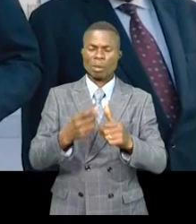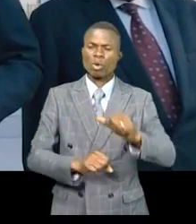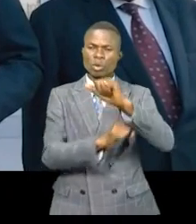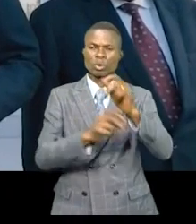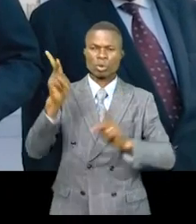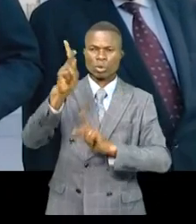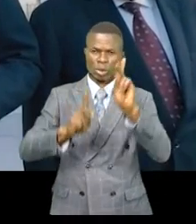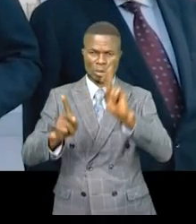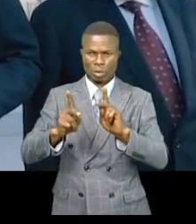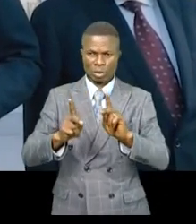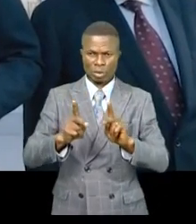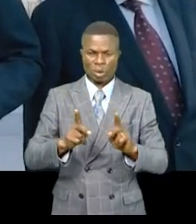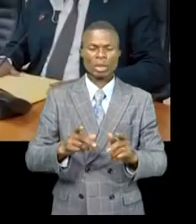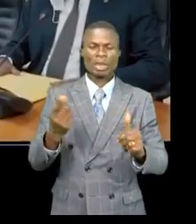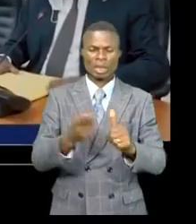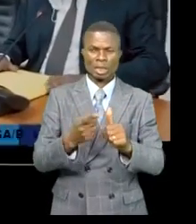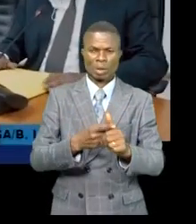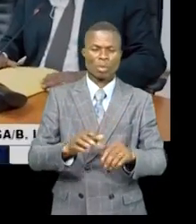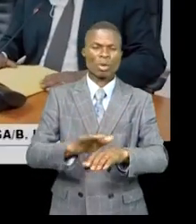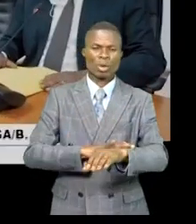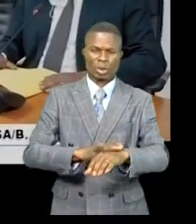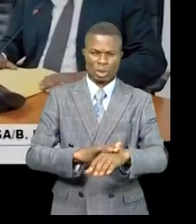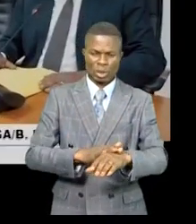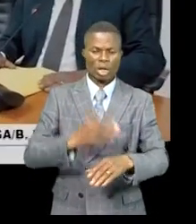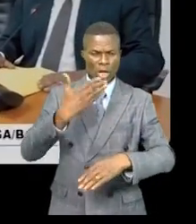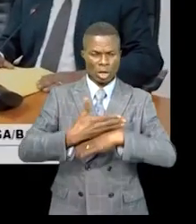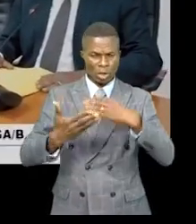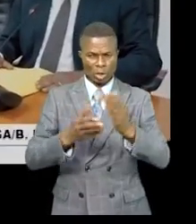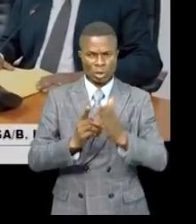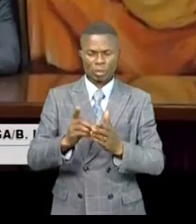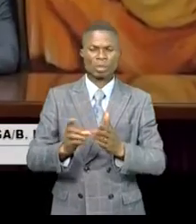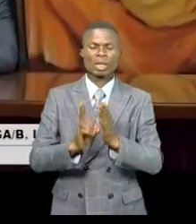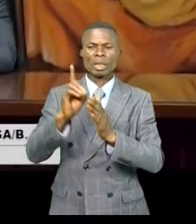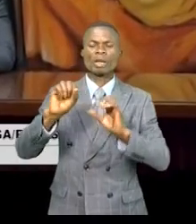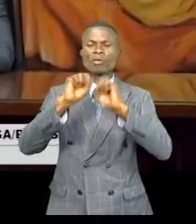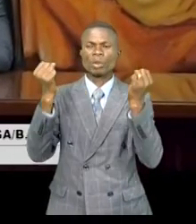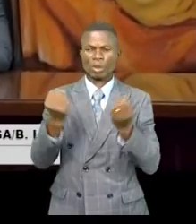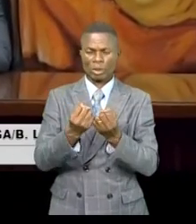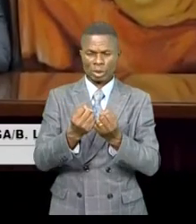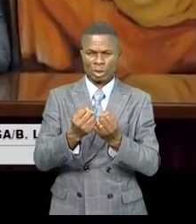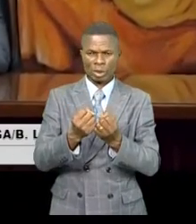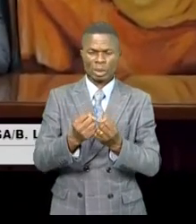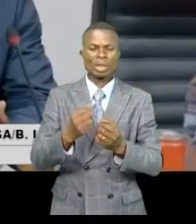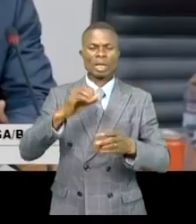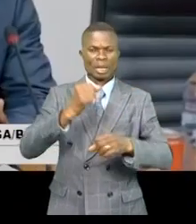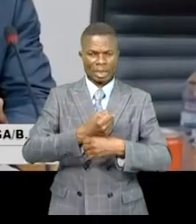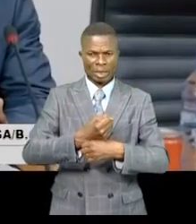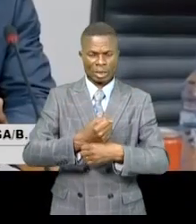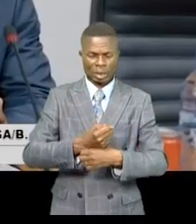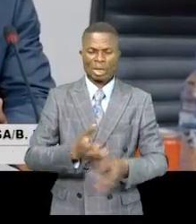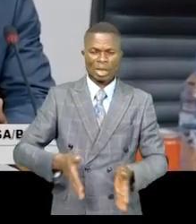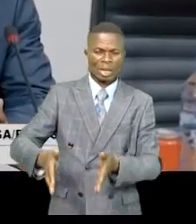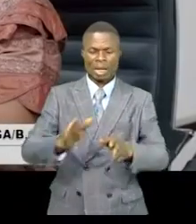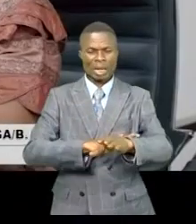le cheminot d'abord. L'amélioration du social et le développement passent aussi par la restauration du réseau ferroviaire